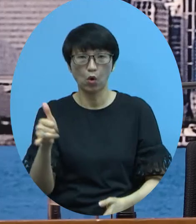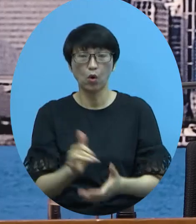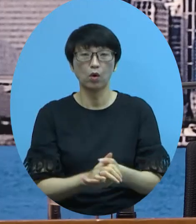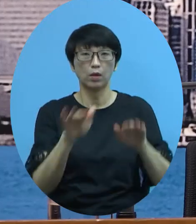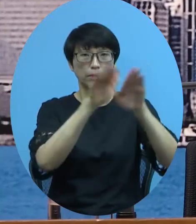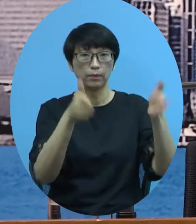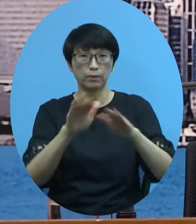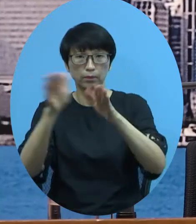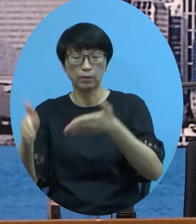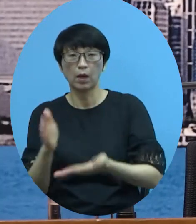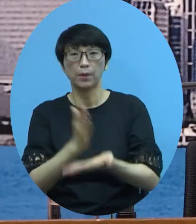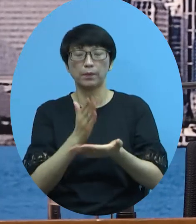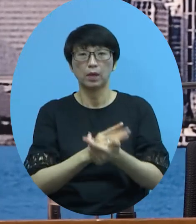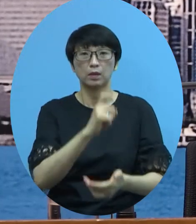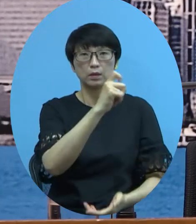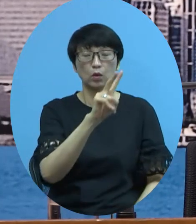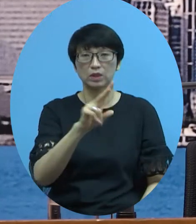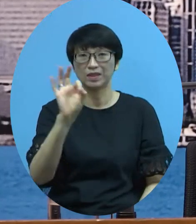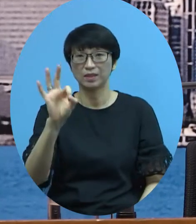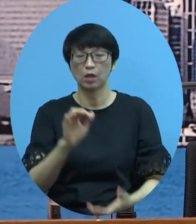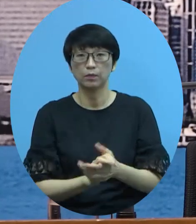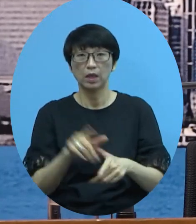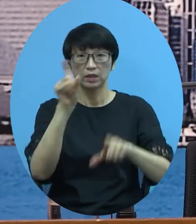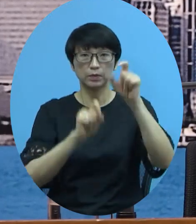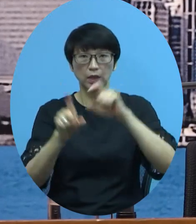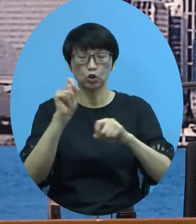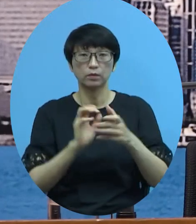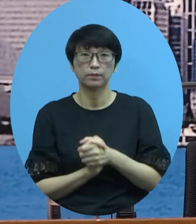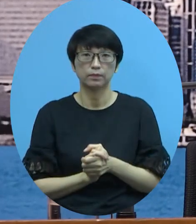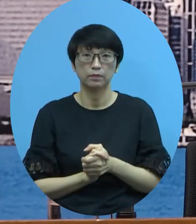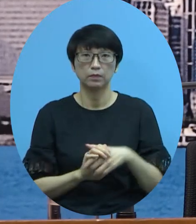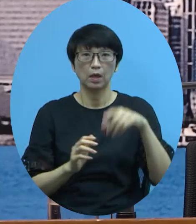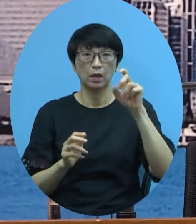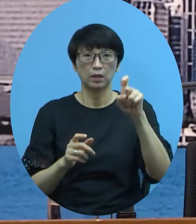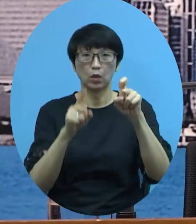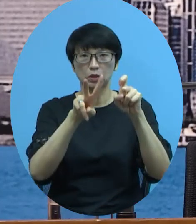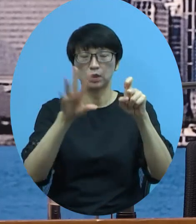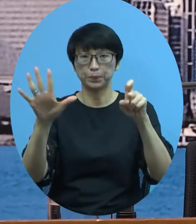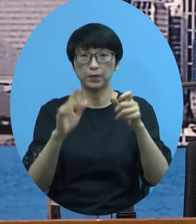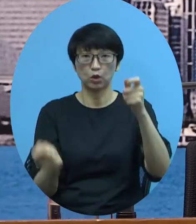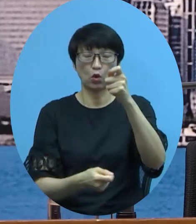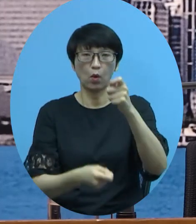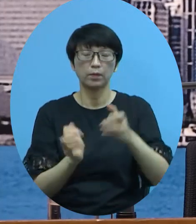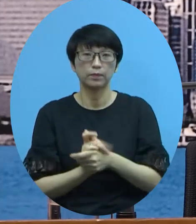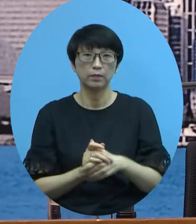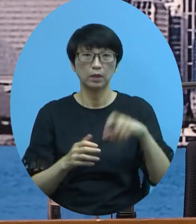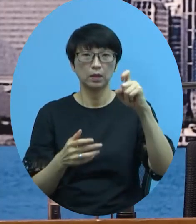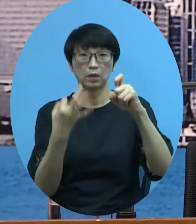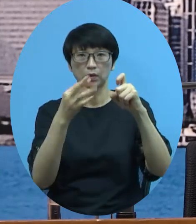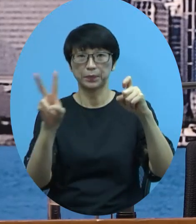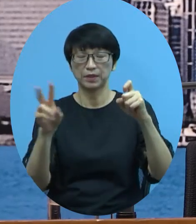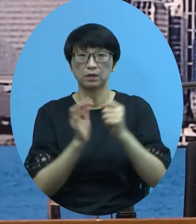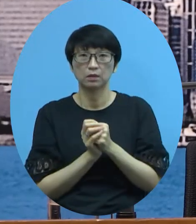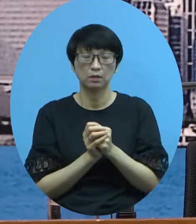那923就應該去、尖沙咀那裡啦，而925就在、銅鑼灣啦，932呢